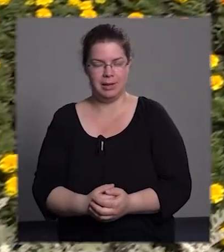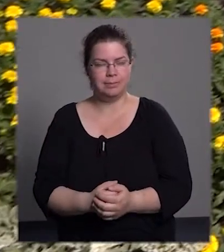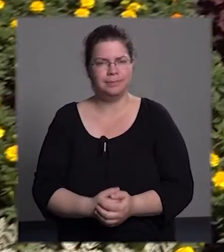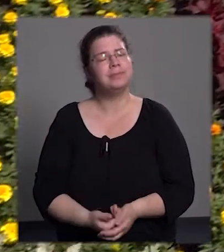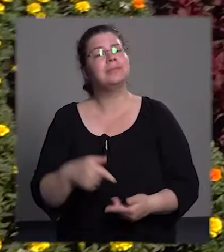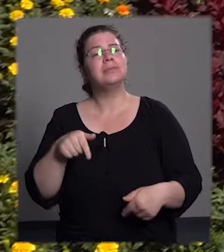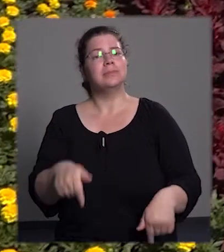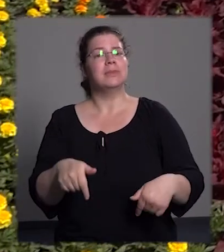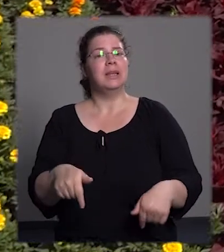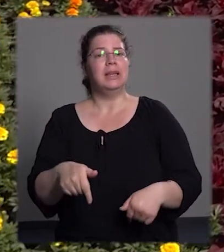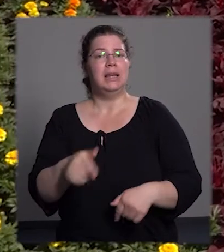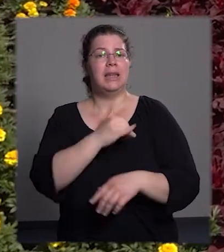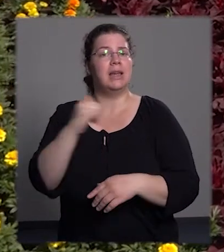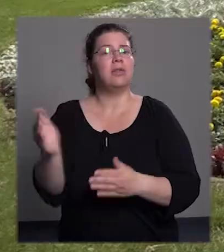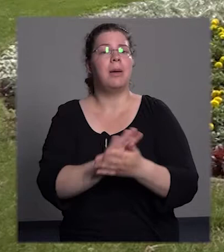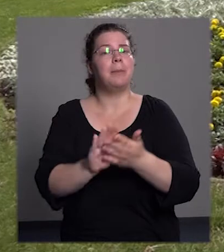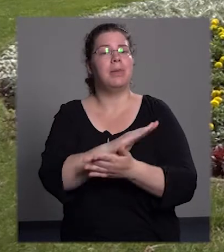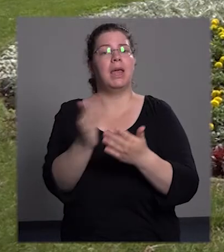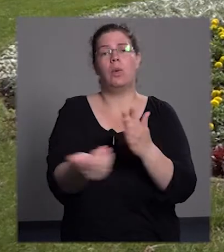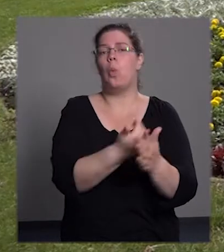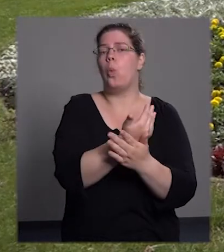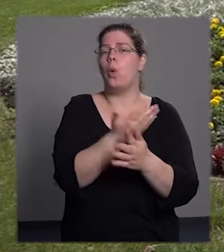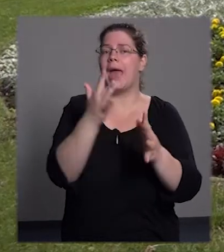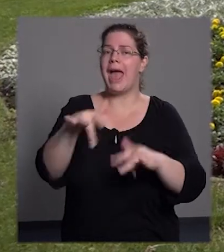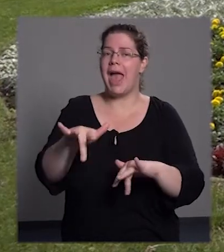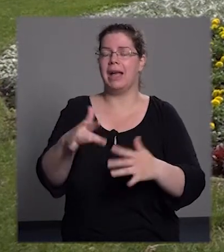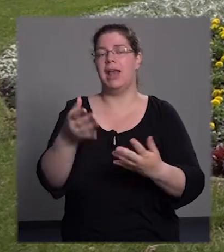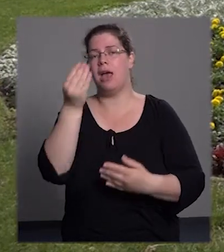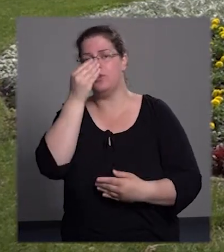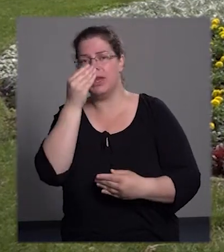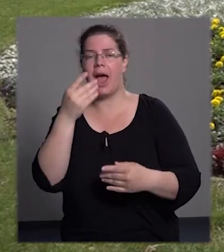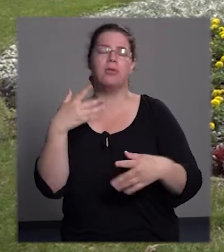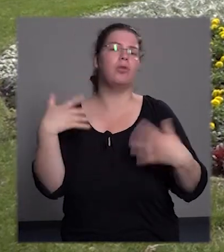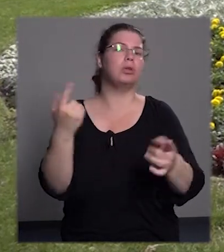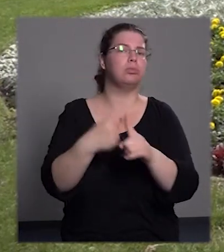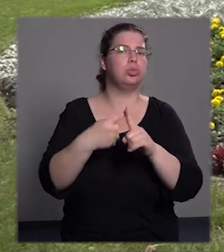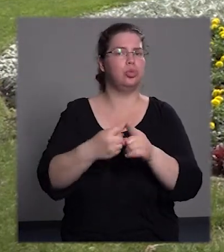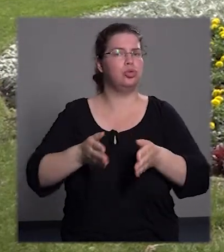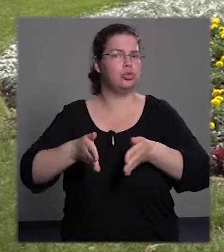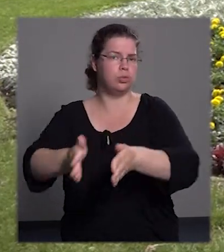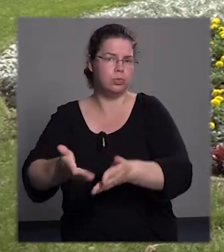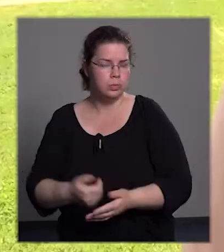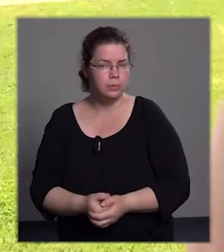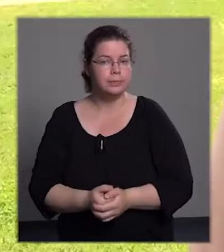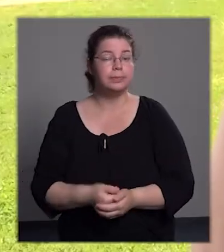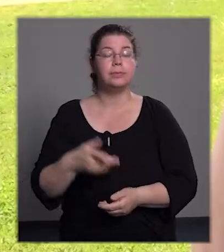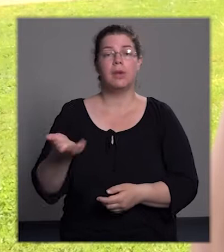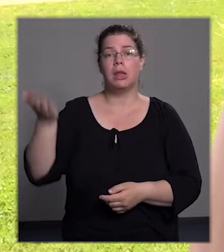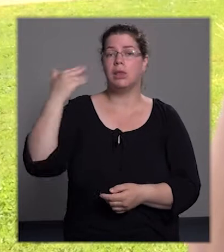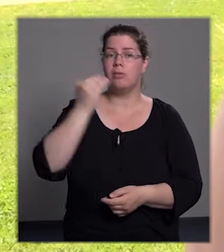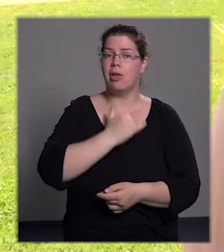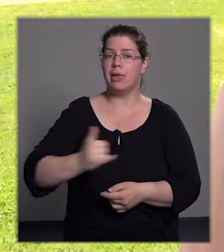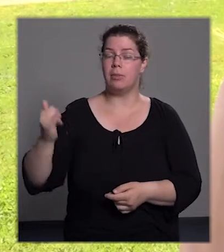idei évre milyen új helyekre kerültek virágok vagy plusz ágyások? A tavalyi évben, ahol